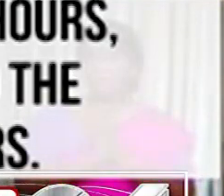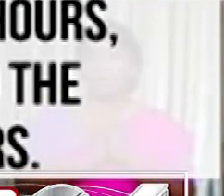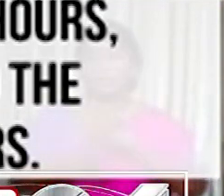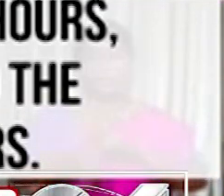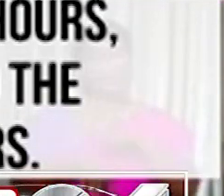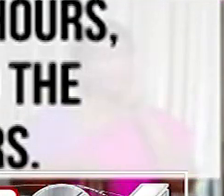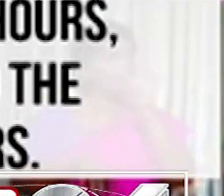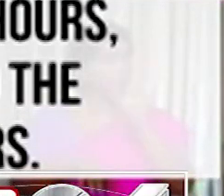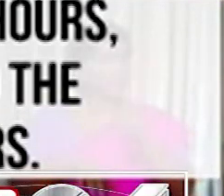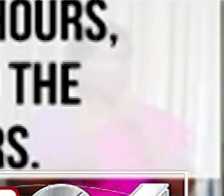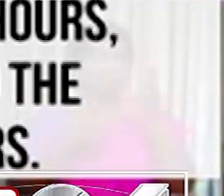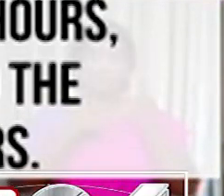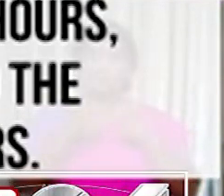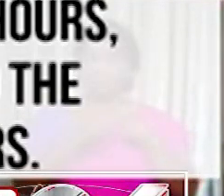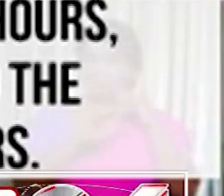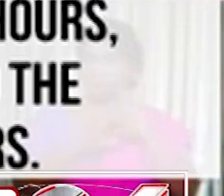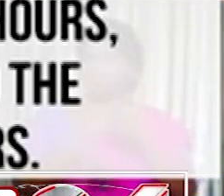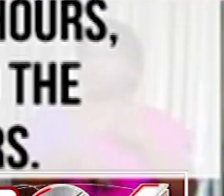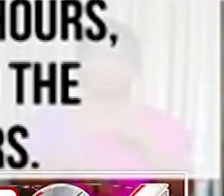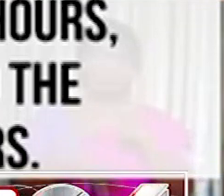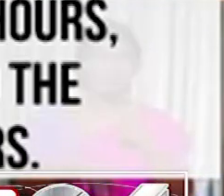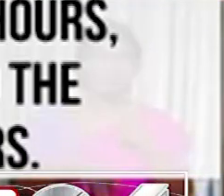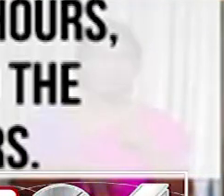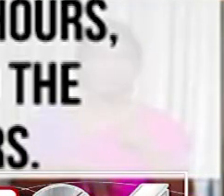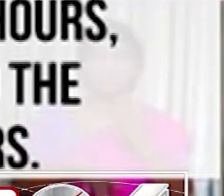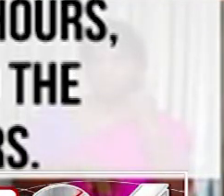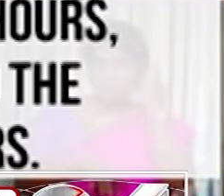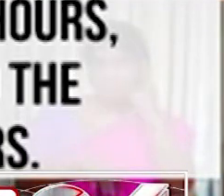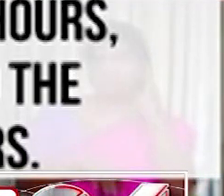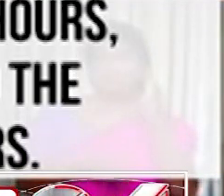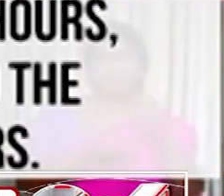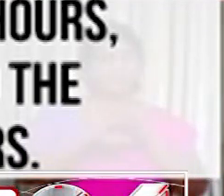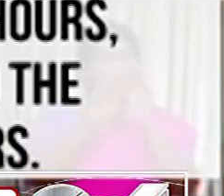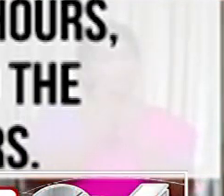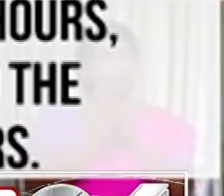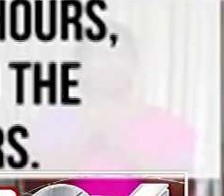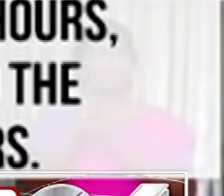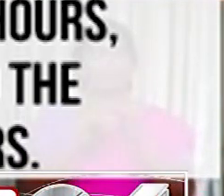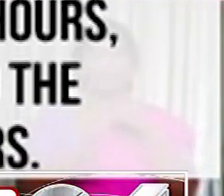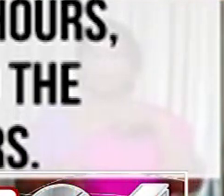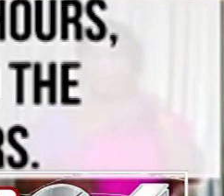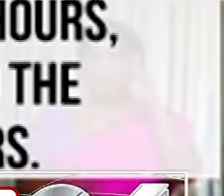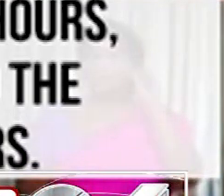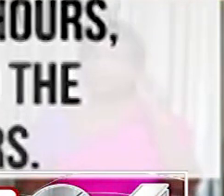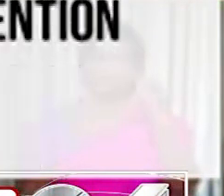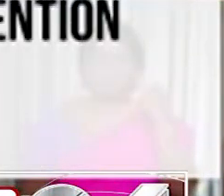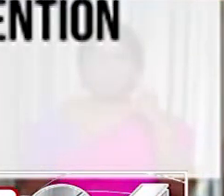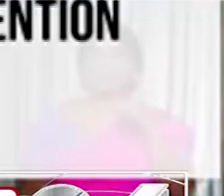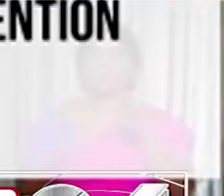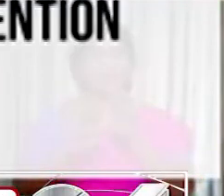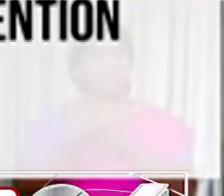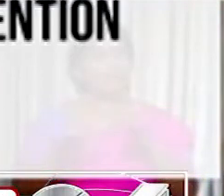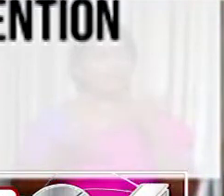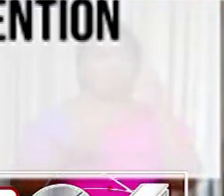පැය 24 එන පැමිණිලි සංඛ්‍යාවත් ගැන මං හිතන්නේ උගත් බුද්ධිමත් සියලු මන්ත්‍රීවරුන්ට වැටහිමක් ඇති කියලා මම හිතනවා. ළමා